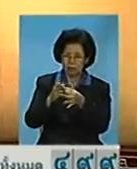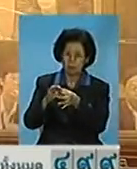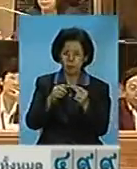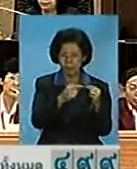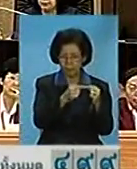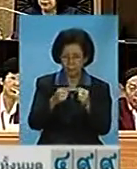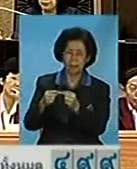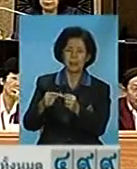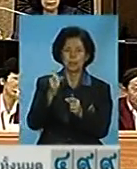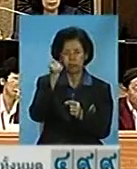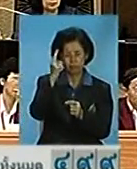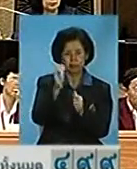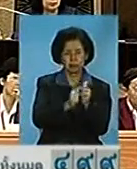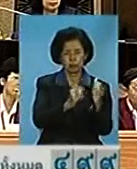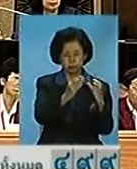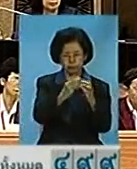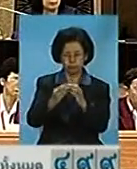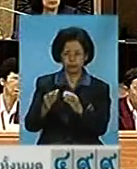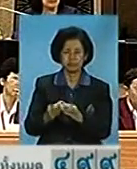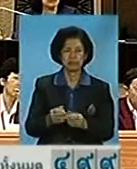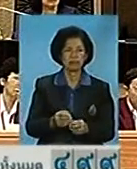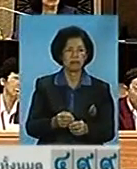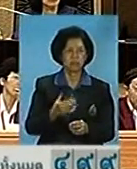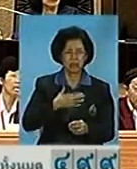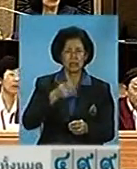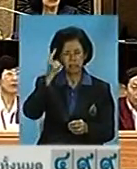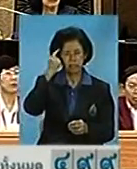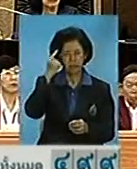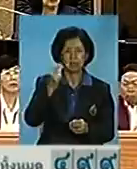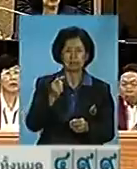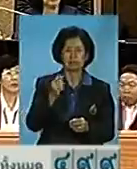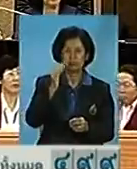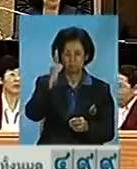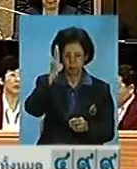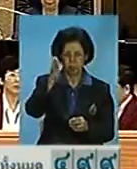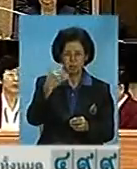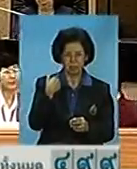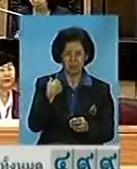คุณครับ ตรงนี้นะครับผมว่าไปต่อพรุ่งนี้ดีกว่าครับสำหรับนี้พอสมควรแล้วครับ